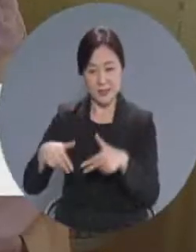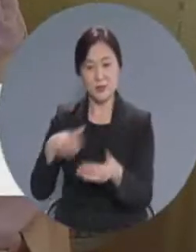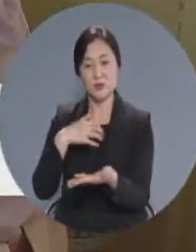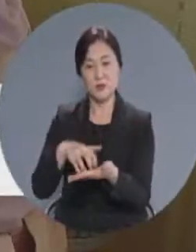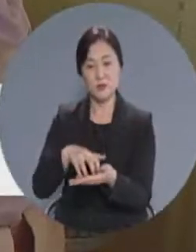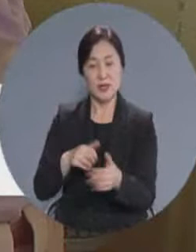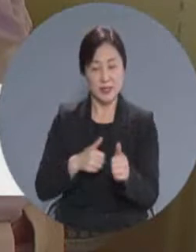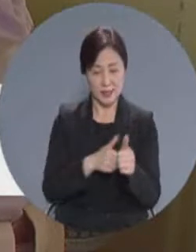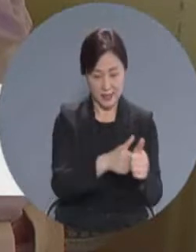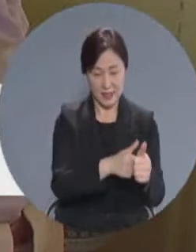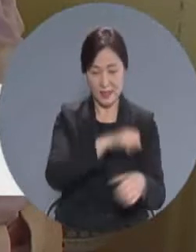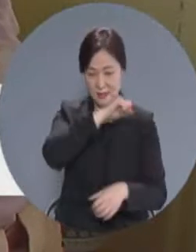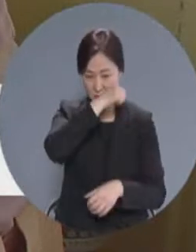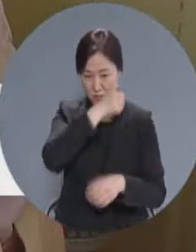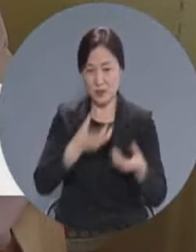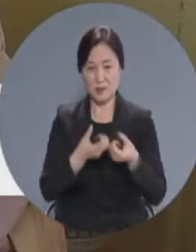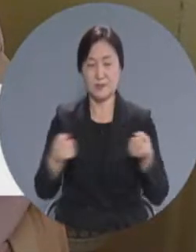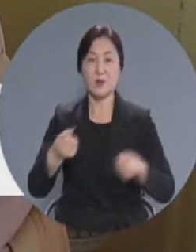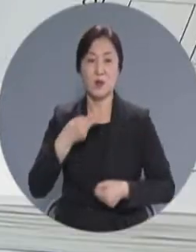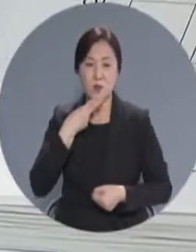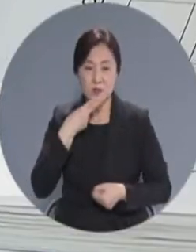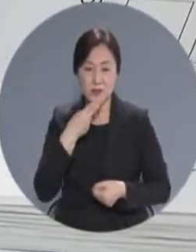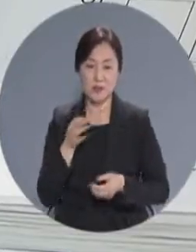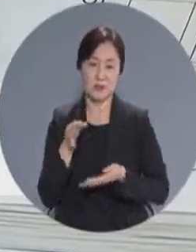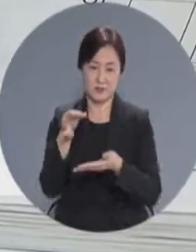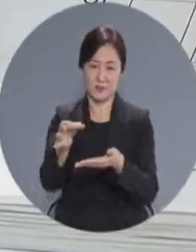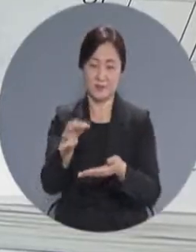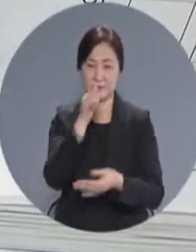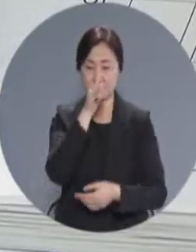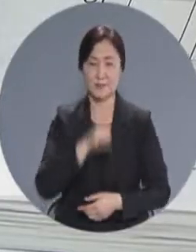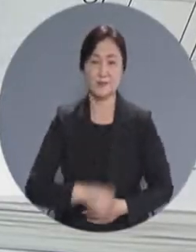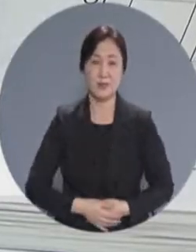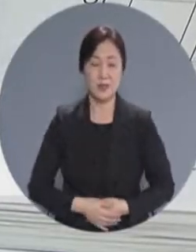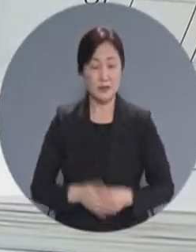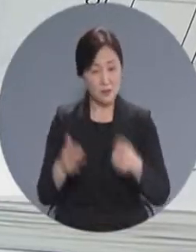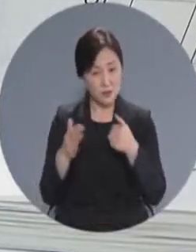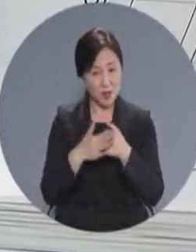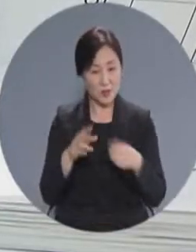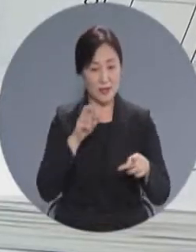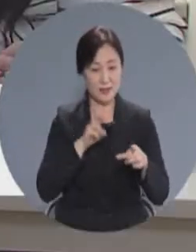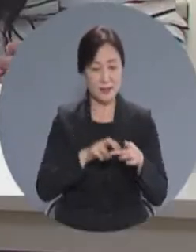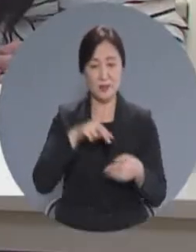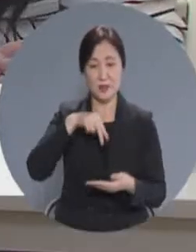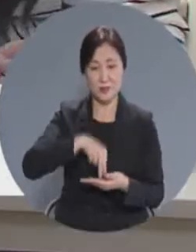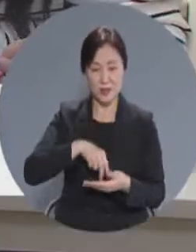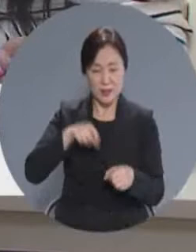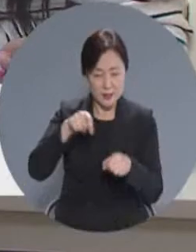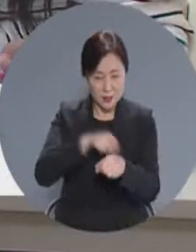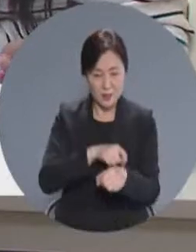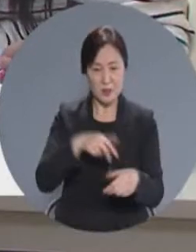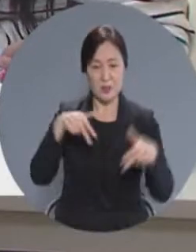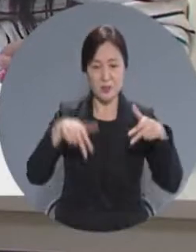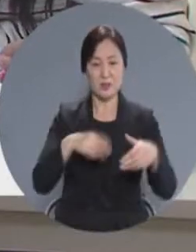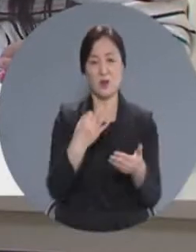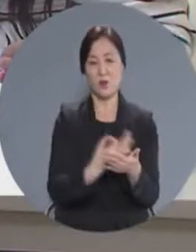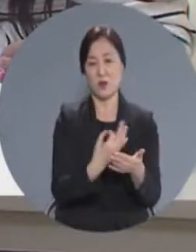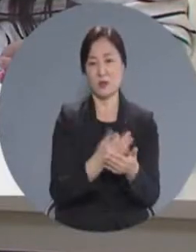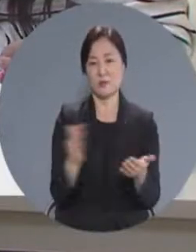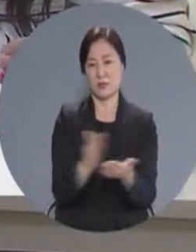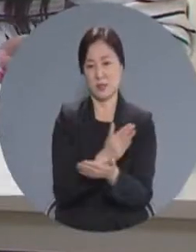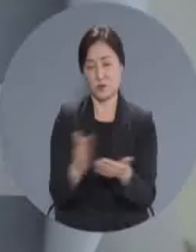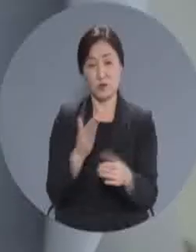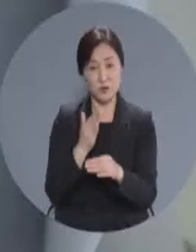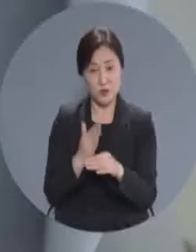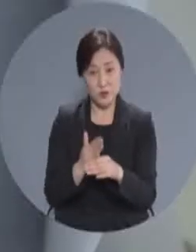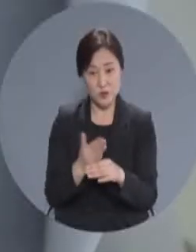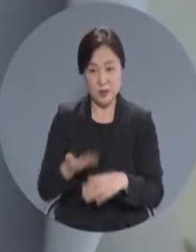인건비와 9분되지 않은 채 지급되고 있습니다 그렇다보니 센터 측에서 별도로 인건비를 나누고 있는 상황